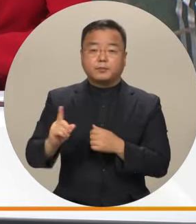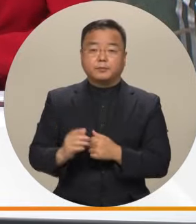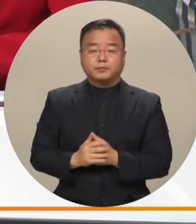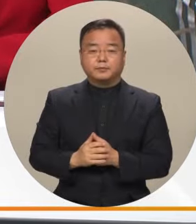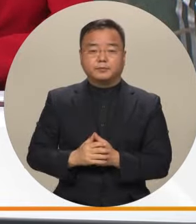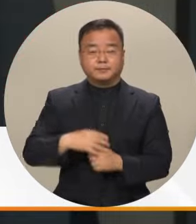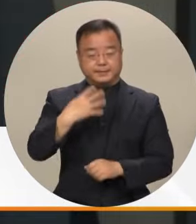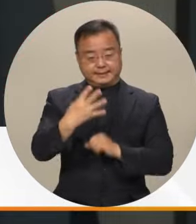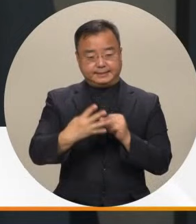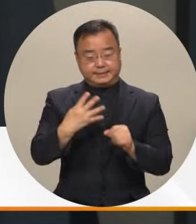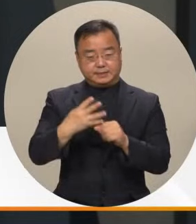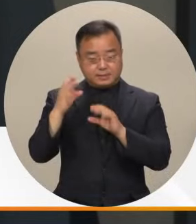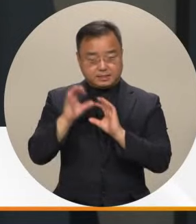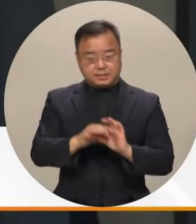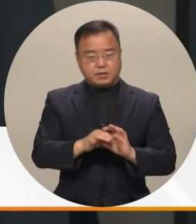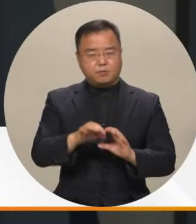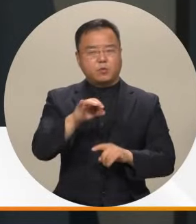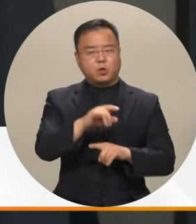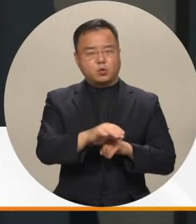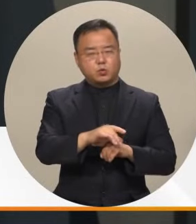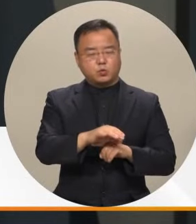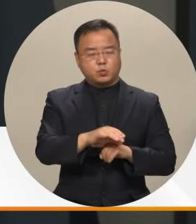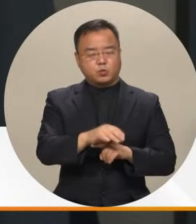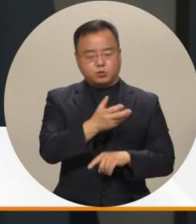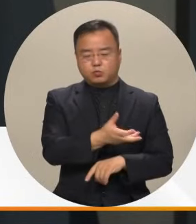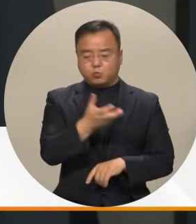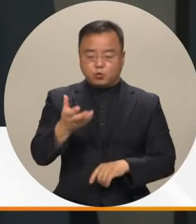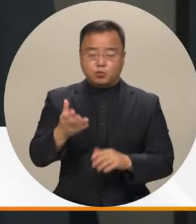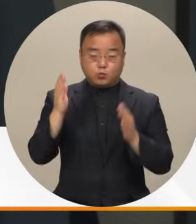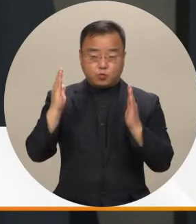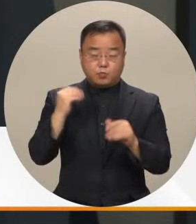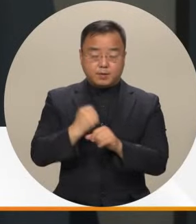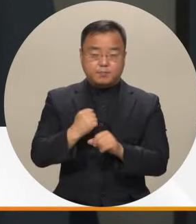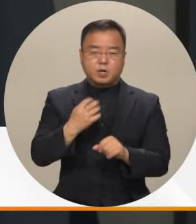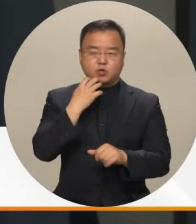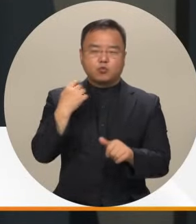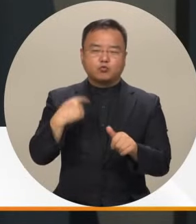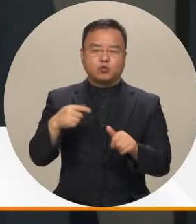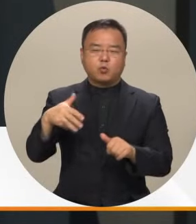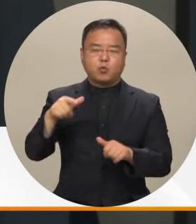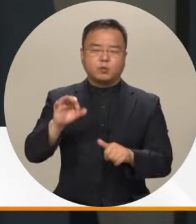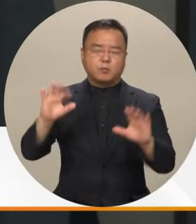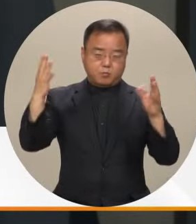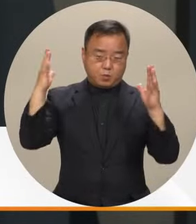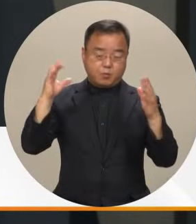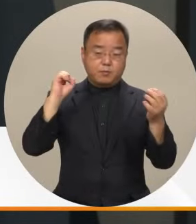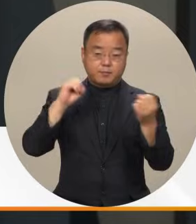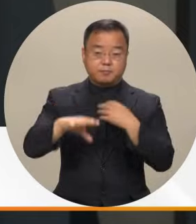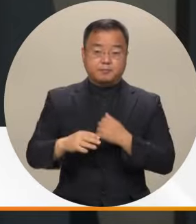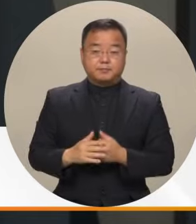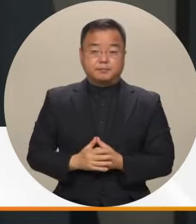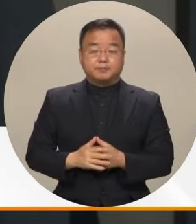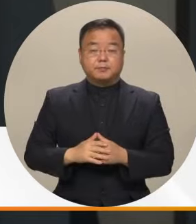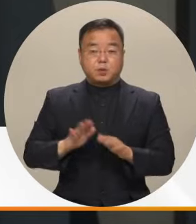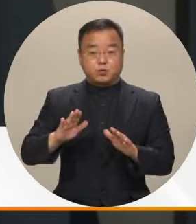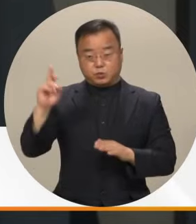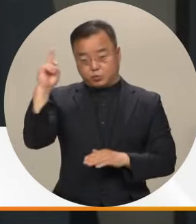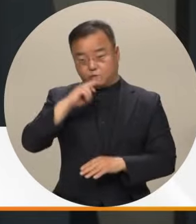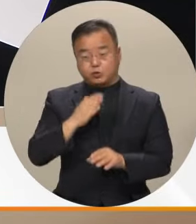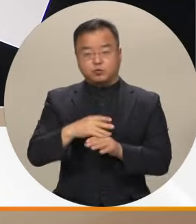4년째 도시 학생들의 농촌 유학을 추진하고 있는 서울시 교육청은 즉각 환영했습니다 서울시 교육청은 오늘 오전